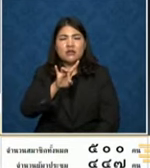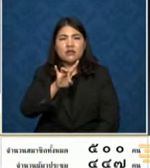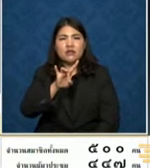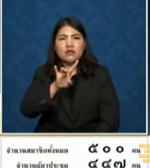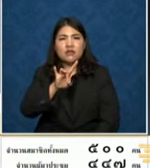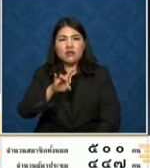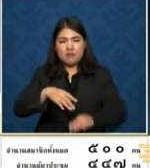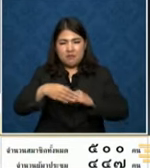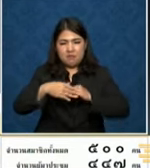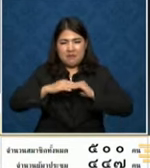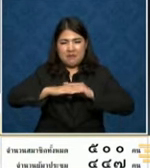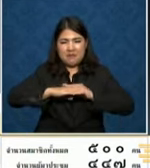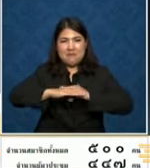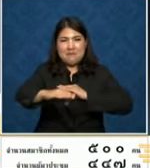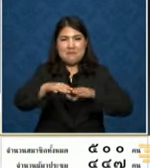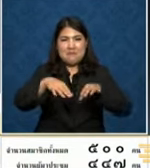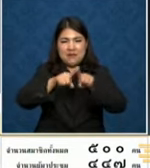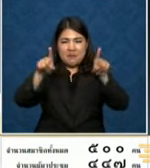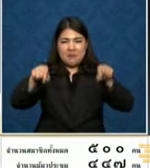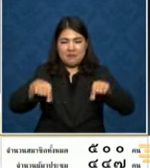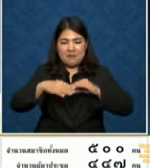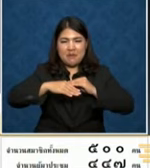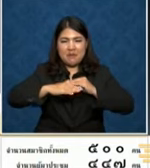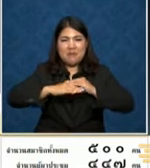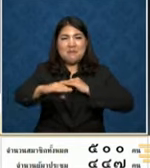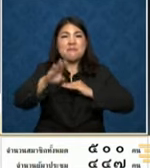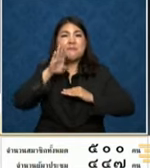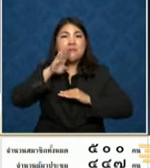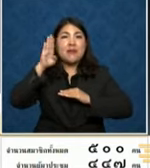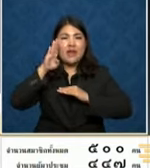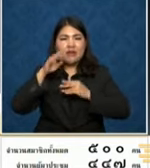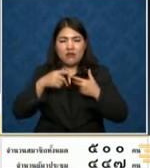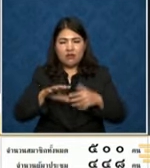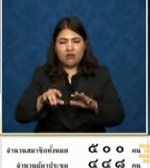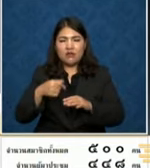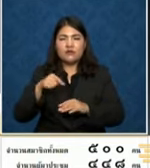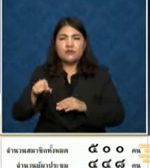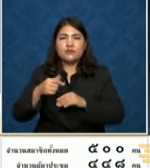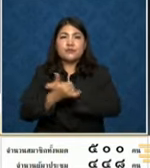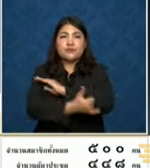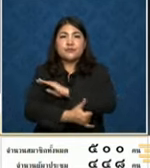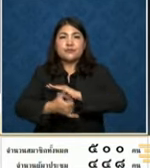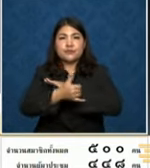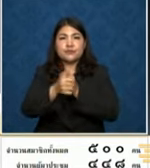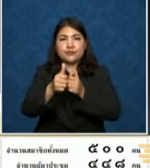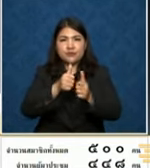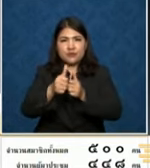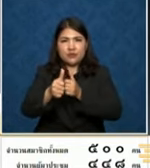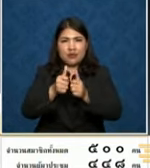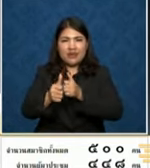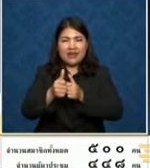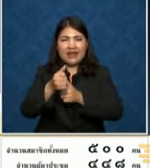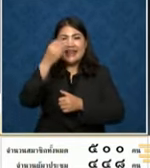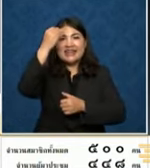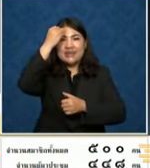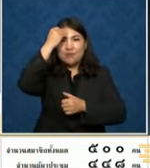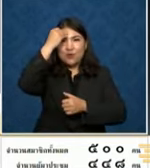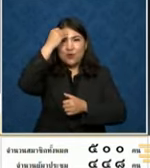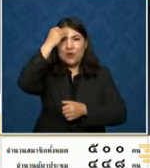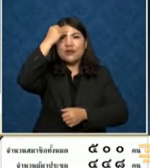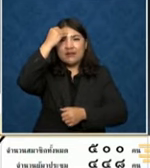แผ่นลมควันนะครับขณะเดียวกันประเทศเพื่อนบ้านของเรานะครับที่เป็นคู่แข่งมาโดยตลอดคือประเทศญี่ปุ่น